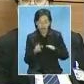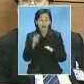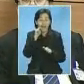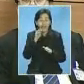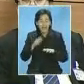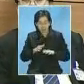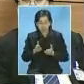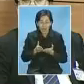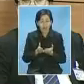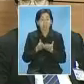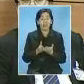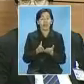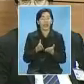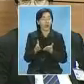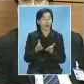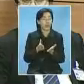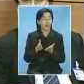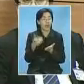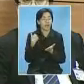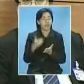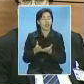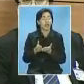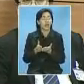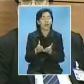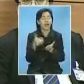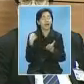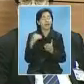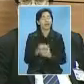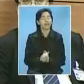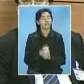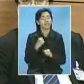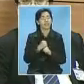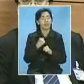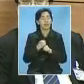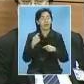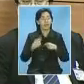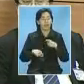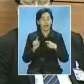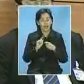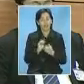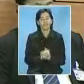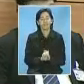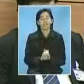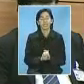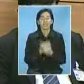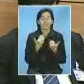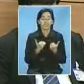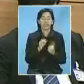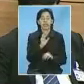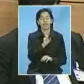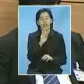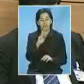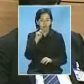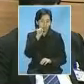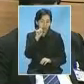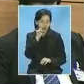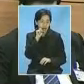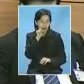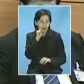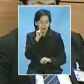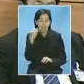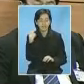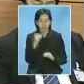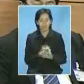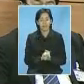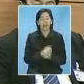ข้างบนแต่ปัจจุบันนั้นการเดินเรือเนี่ยก็เป็นเรื่องยากลำบากเพราะเป็นการคอนโทรลโดยระบบน้ำซึ่งอยู่ด้านบน